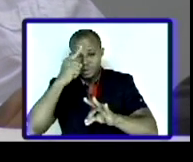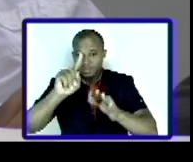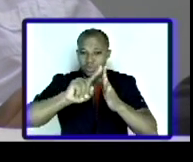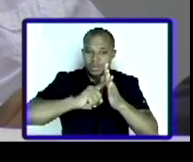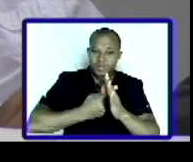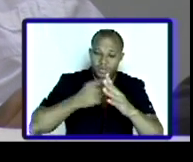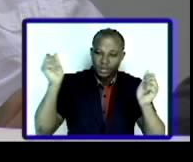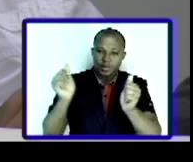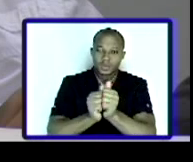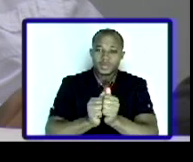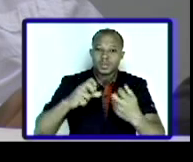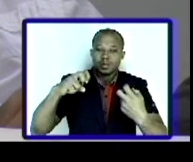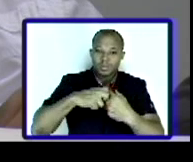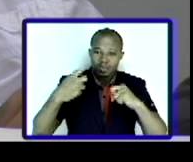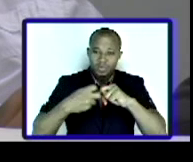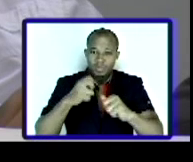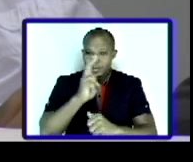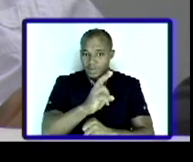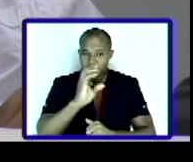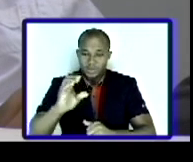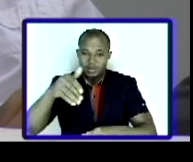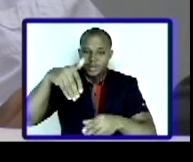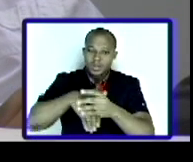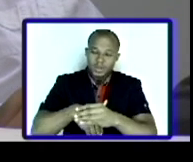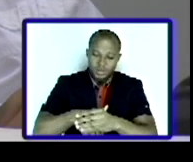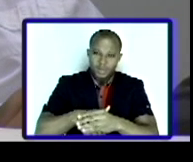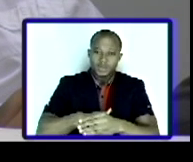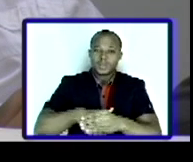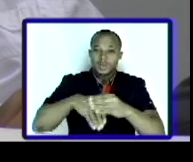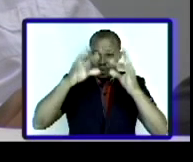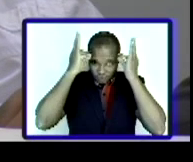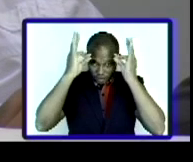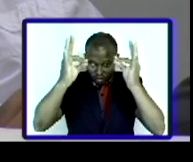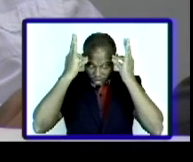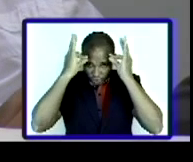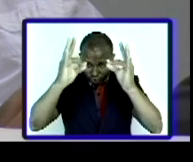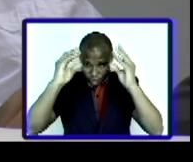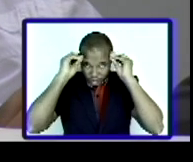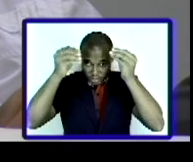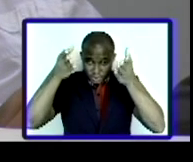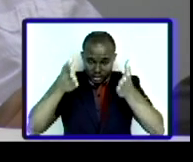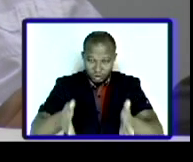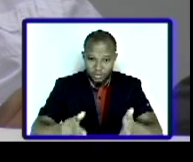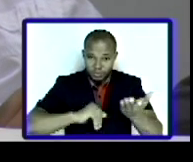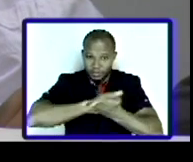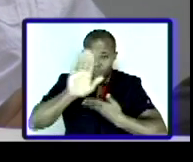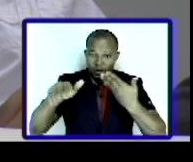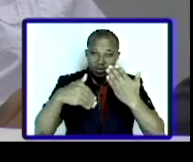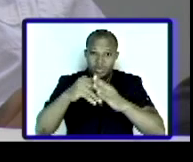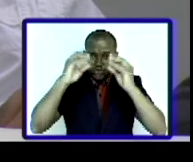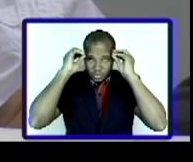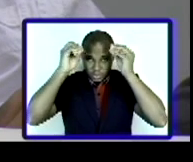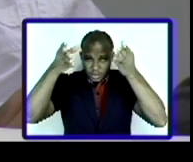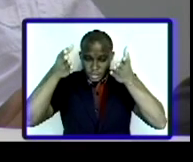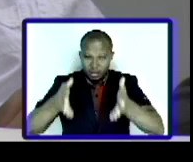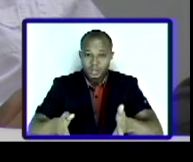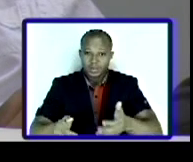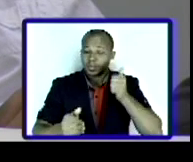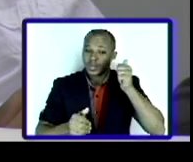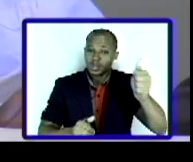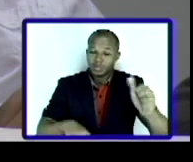pour introduire la thématique du handicap dans les curricula de formation des enseignants. Je